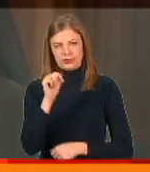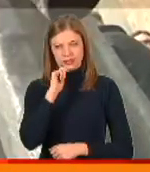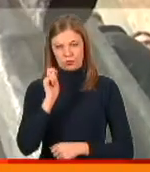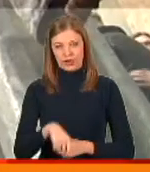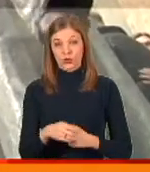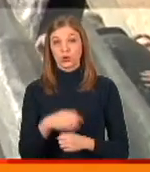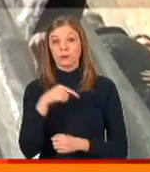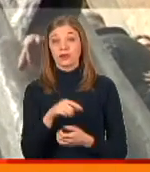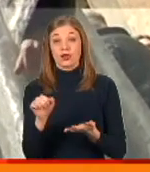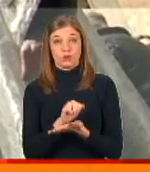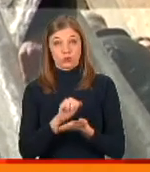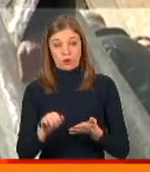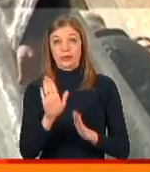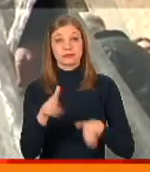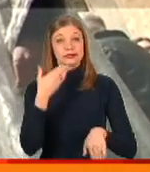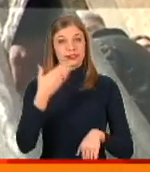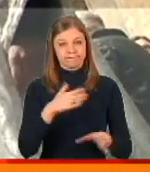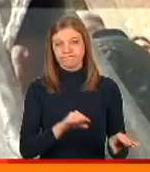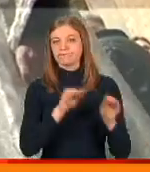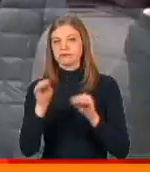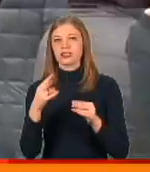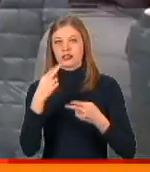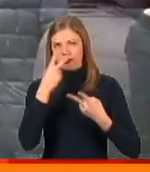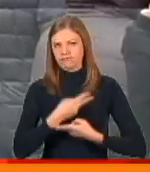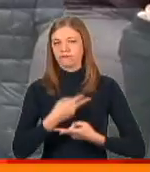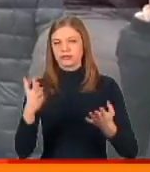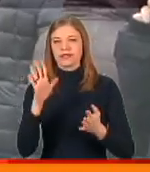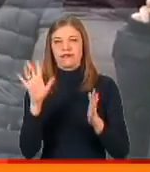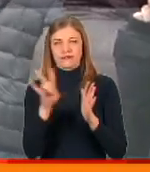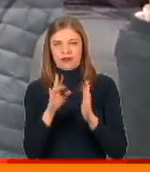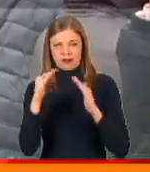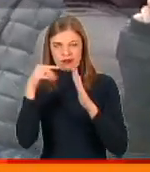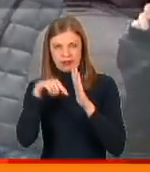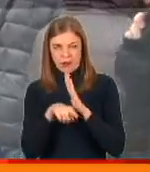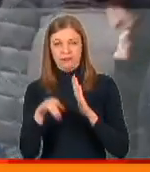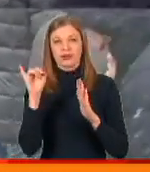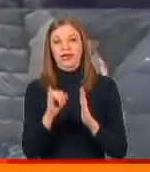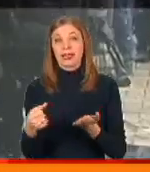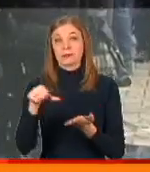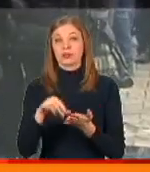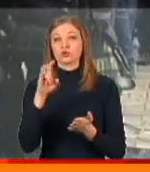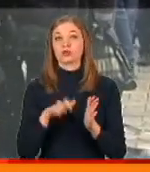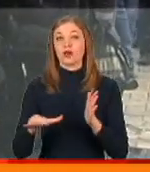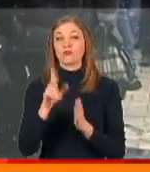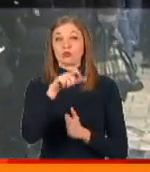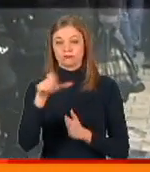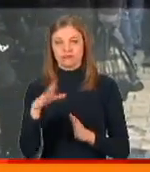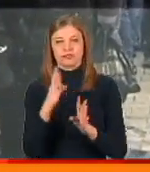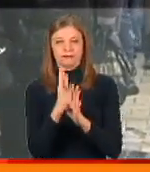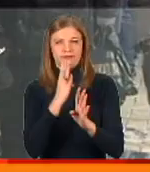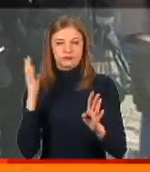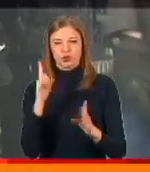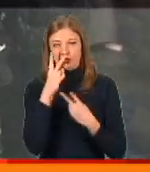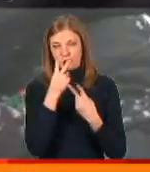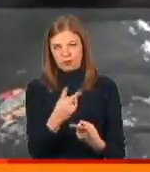Україну. Томос після літургії перенесли для загального огляду в трапезний храм Софії Київської. Й присутні на площі віряни стали в чергу, аби